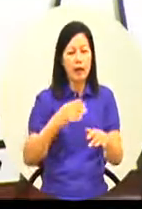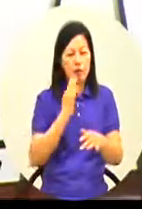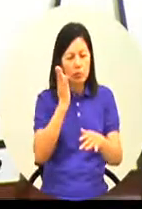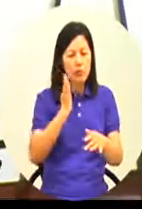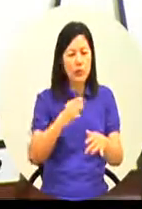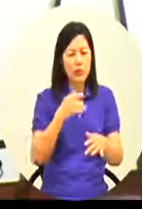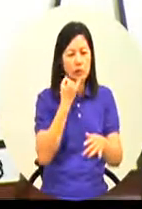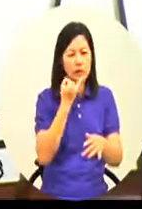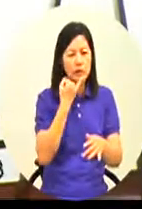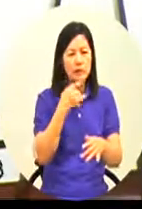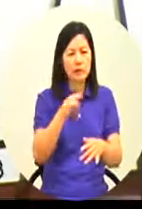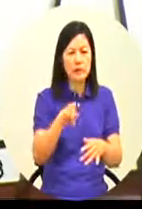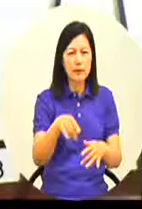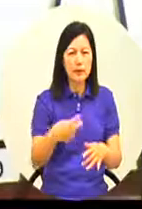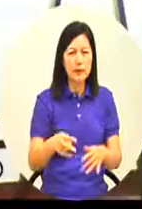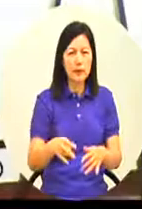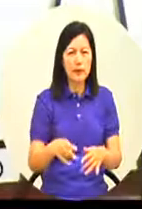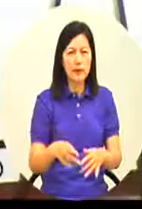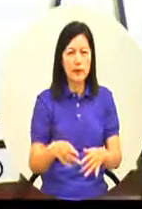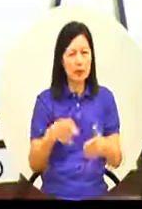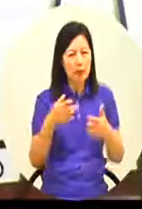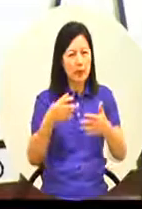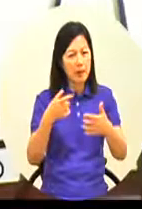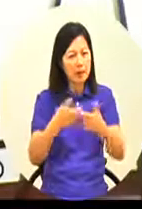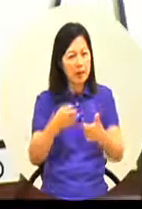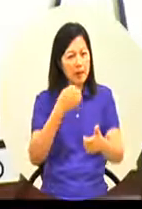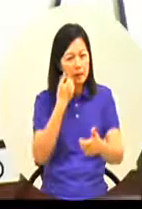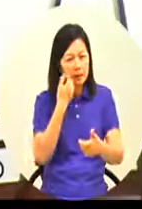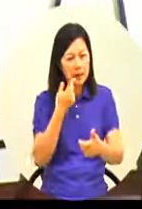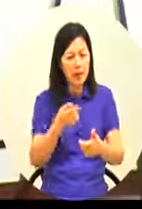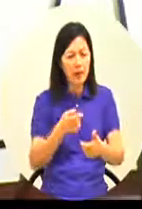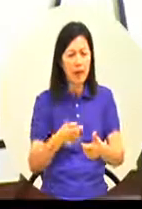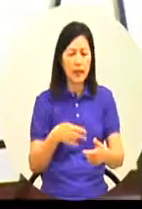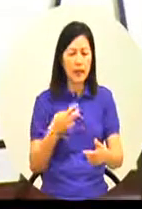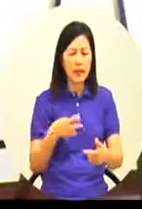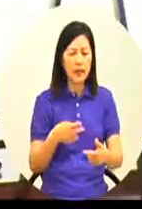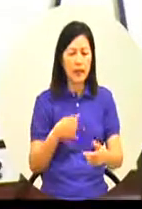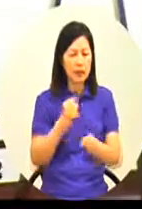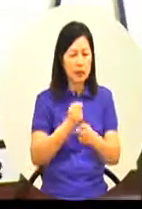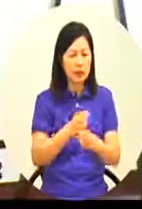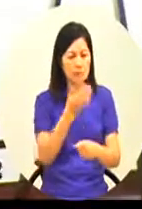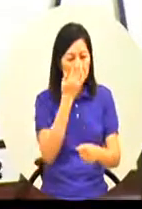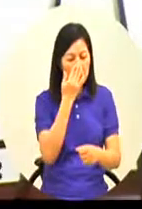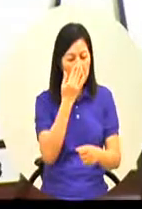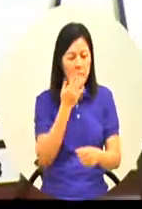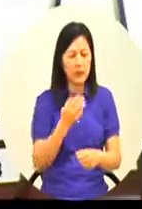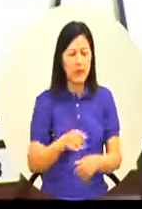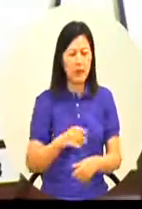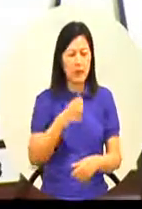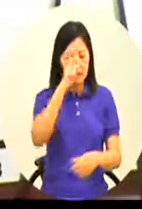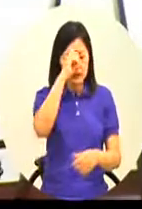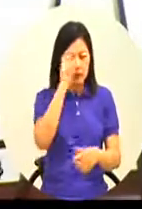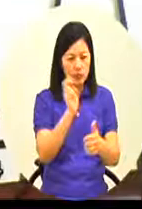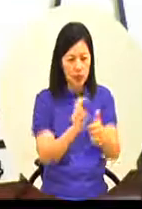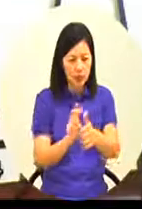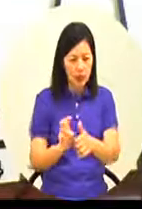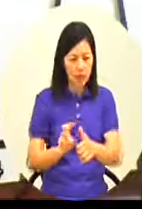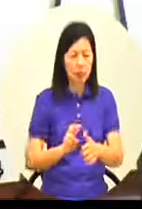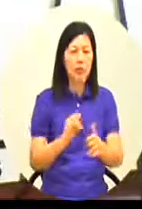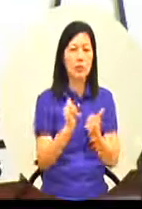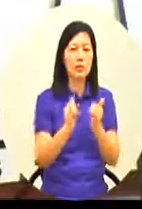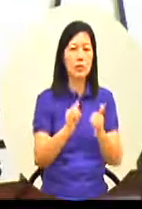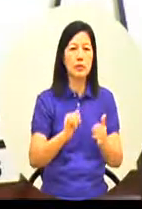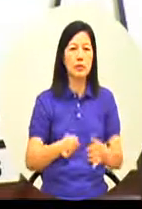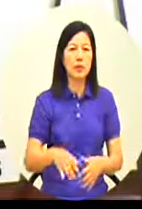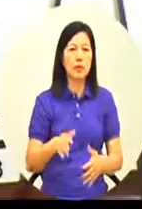力又不敢做，我想这一点我们还是要照顾到大多数人的利益。那最后我想没有什么时间，可能在总咨